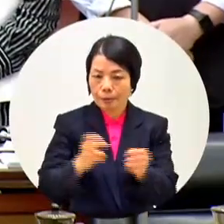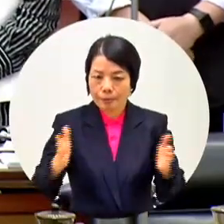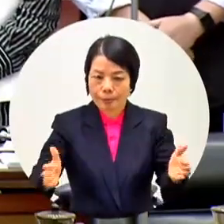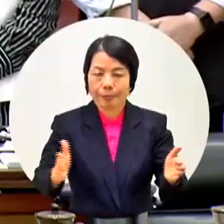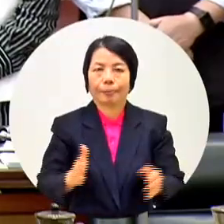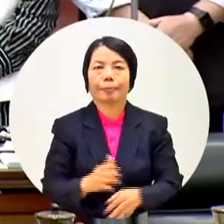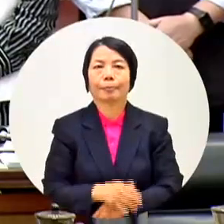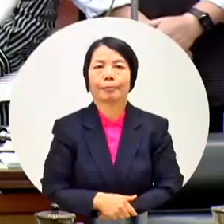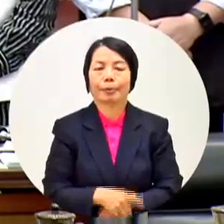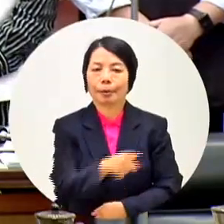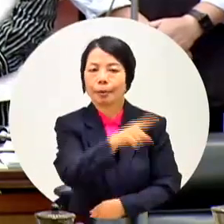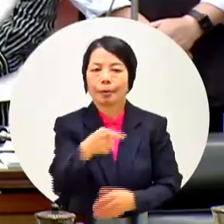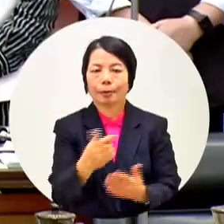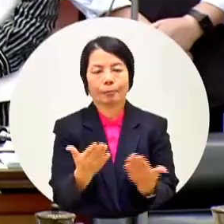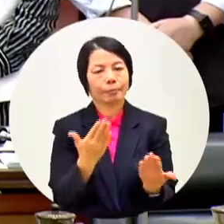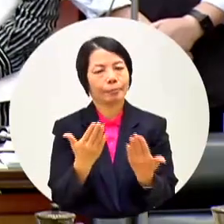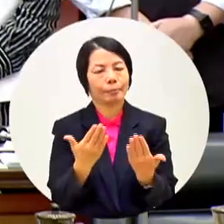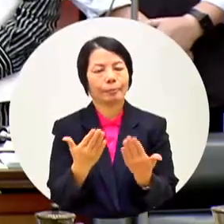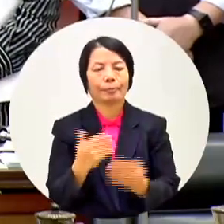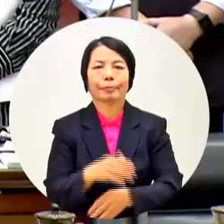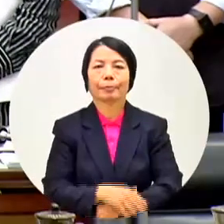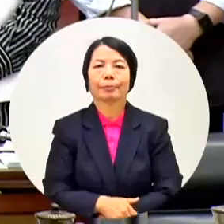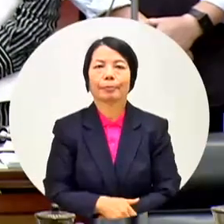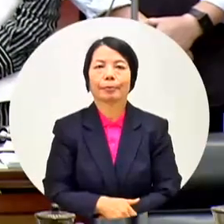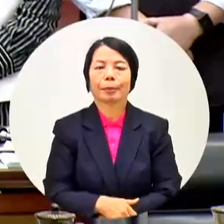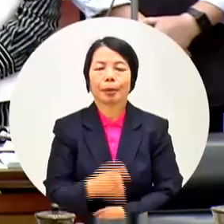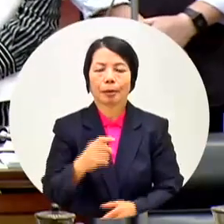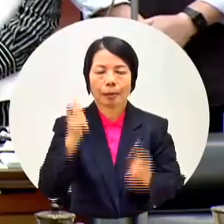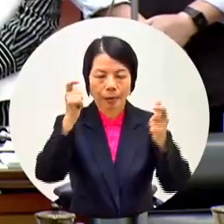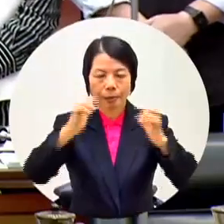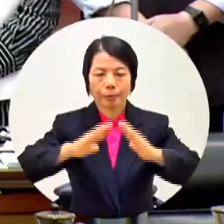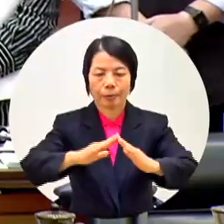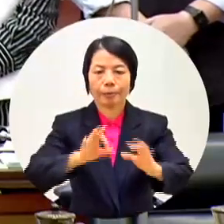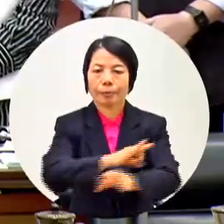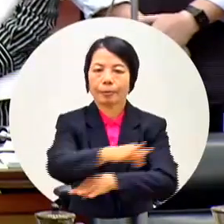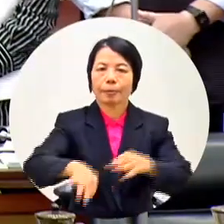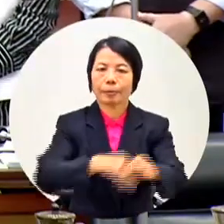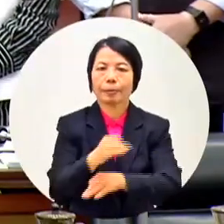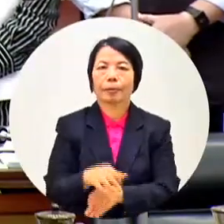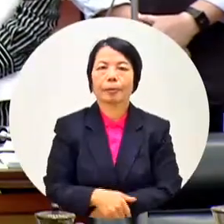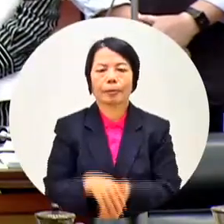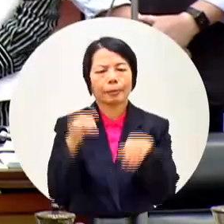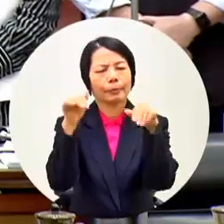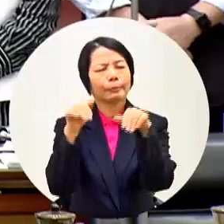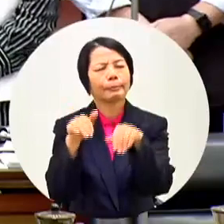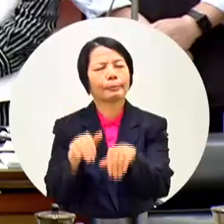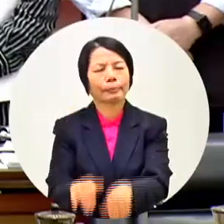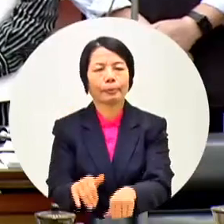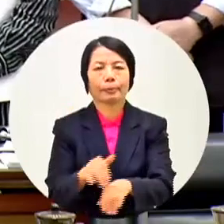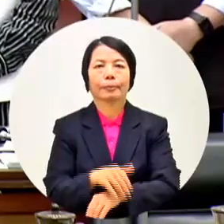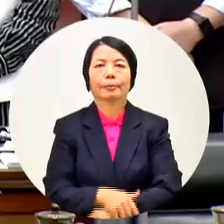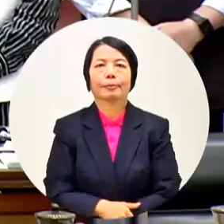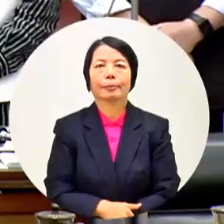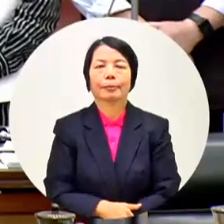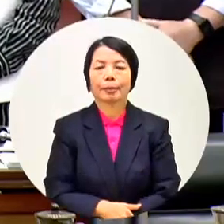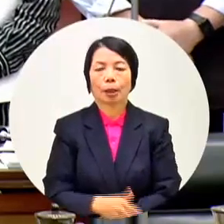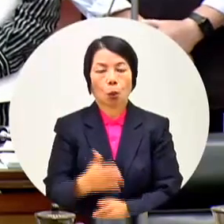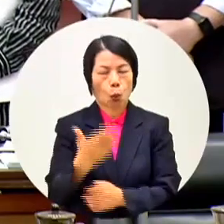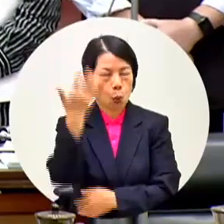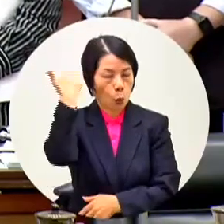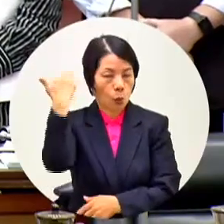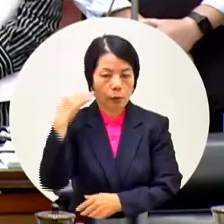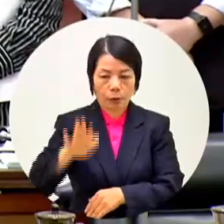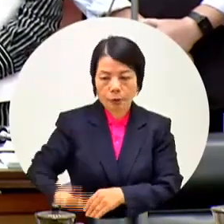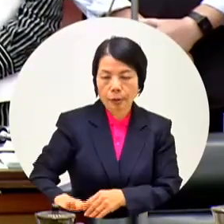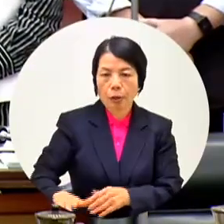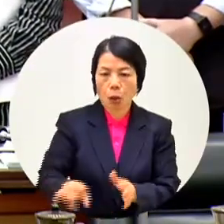吼。咱高雄市的经济会使讲愈来愈萧条啊。较早我记得我细汉就是车水马龙，暗时啊